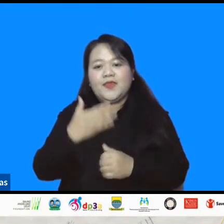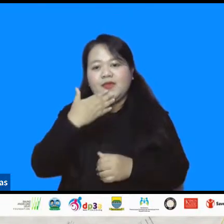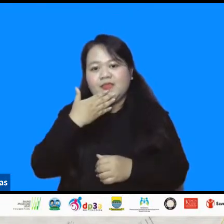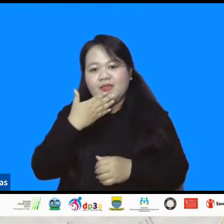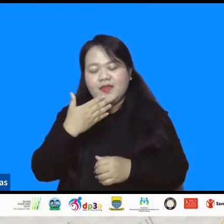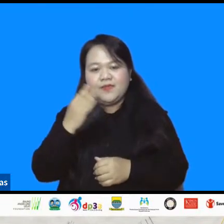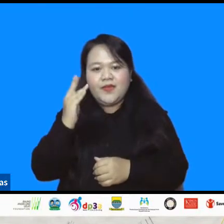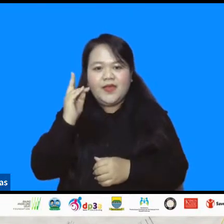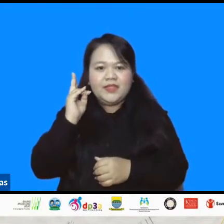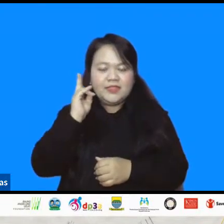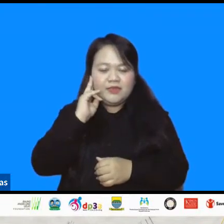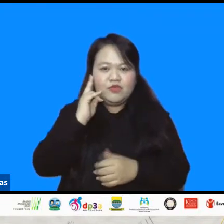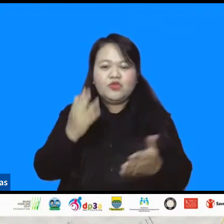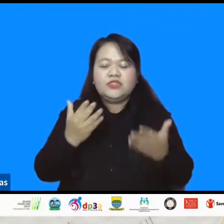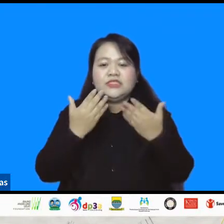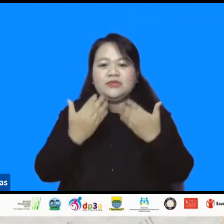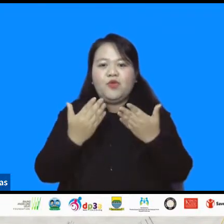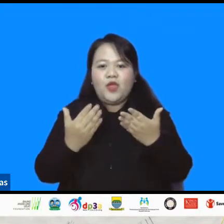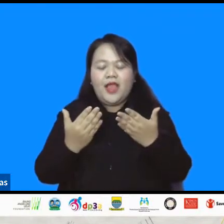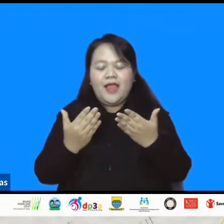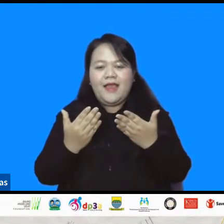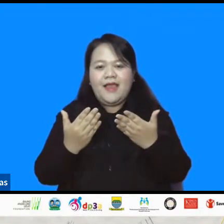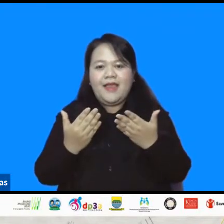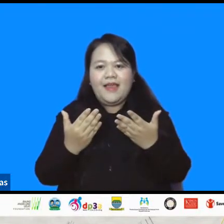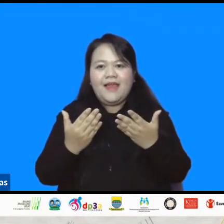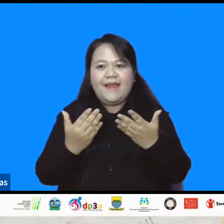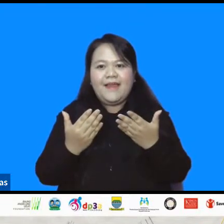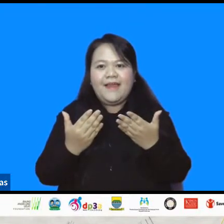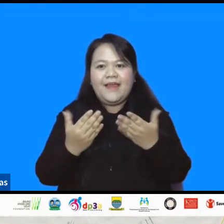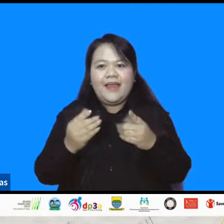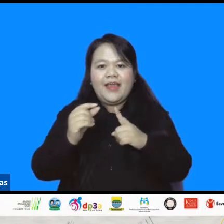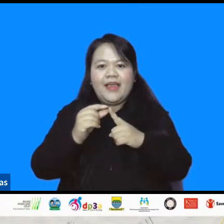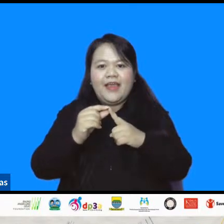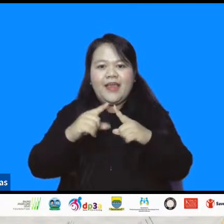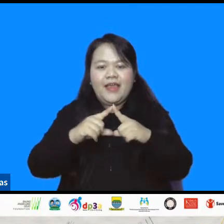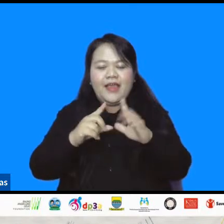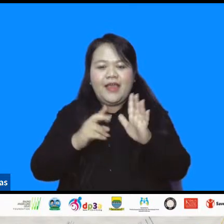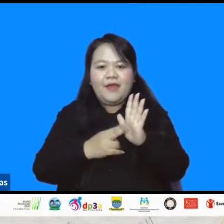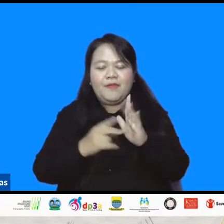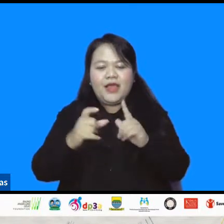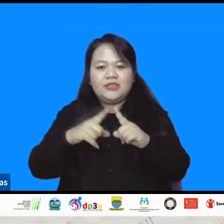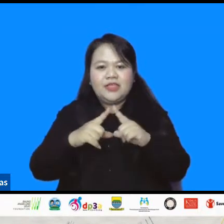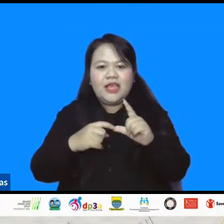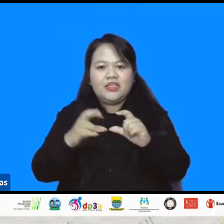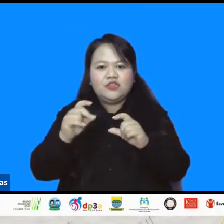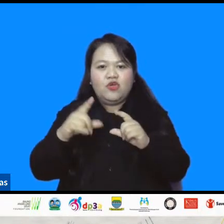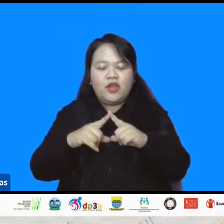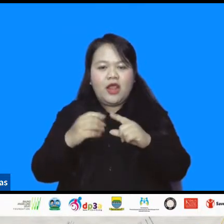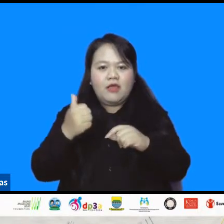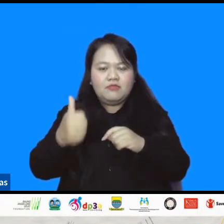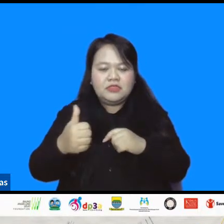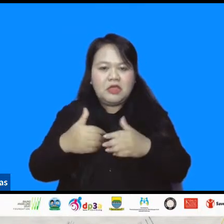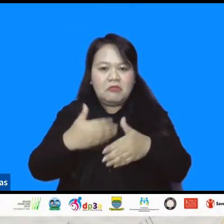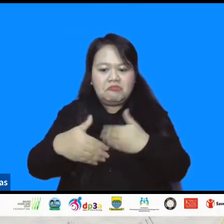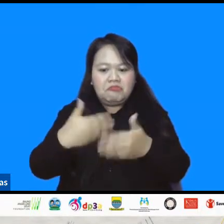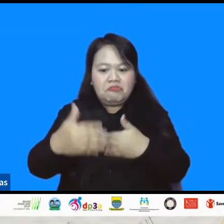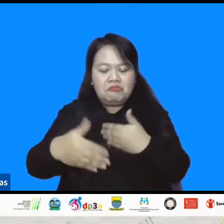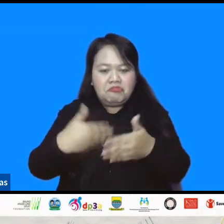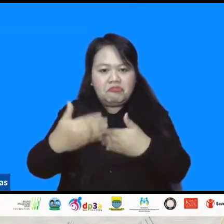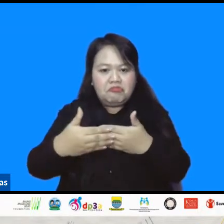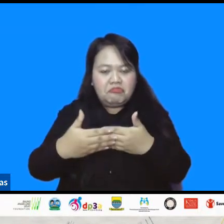kasih Bun. Jadi mudah-mudahan eh, Pancasara ini atau metode ini juga bisa ditindaklanjutin gitu ya Bu